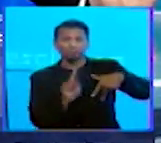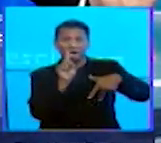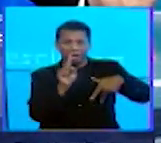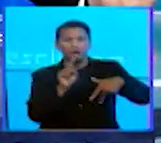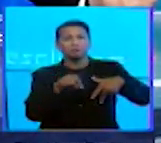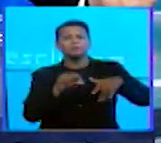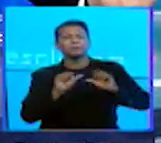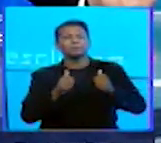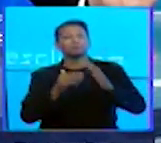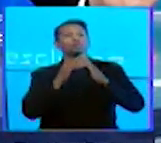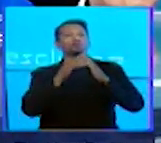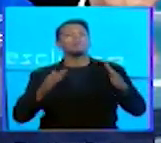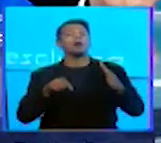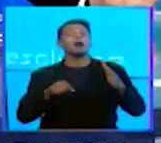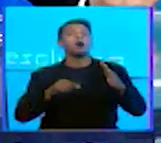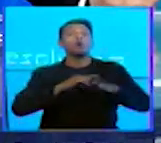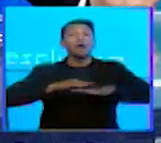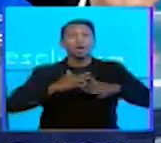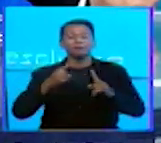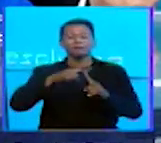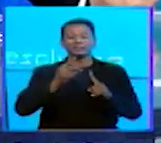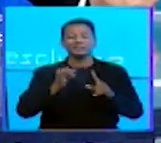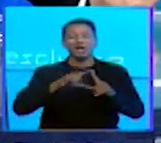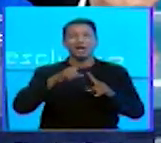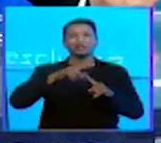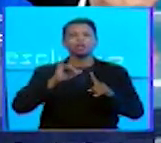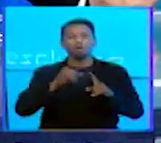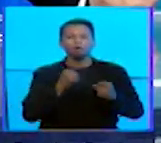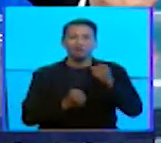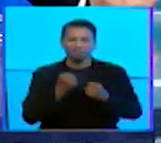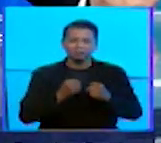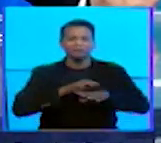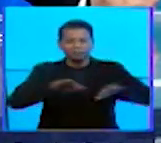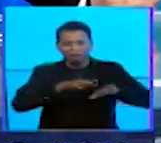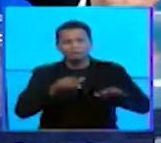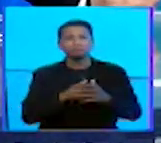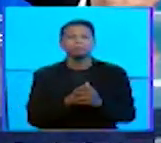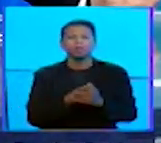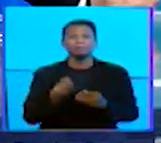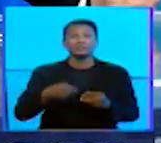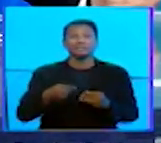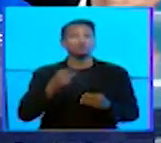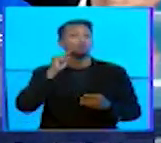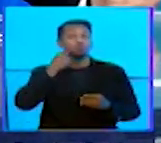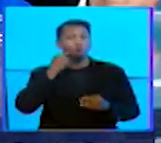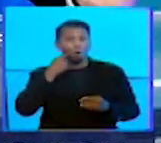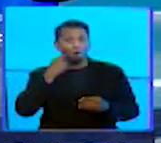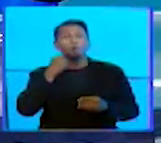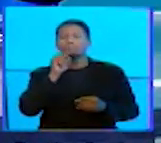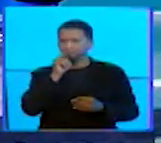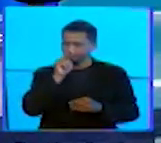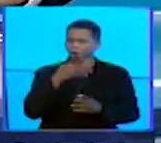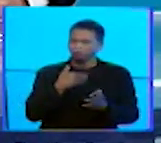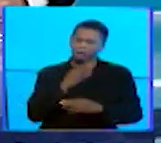Indonesia Triathlon Series 2021. Memastikan kesiapannya, Menteri Parekraf Sandiaga Salahuddin Uno